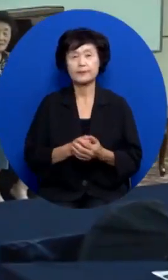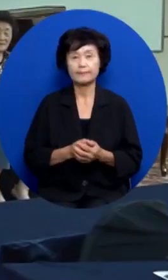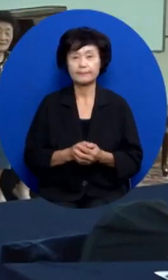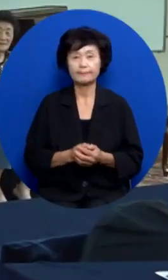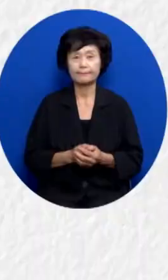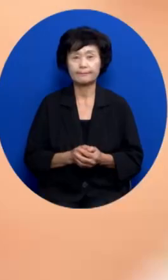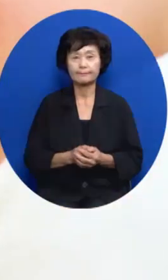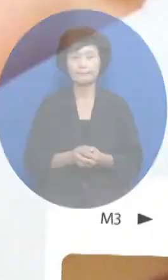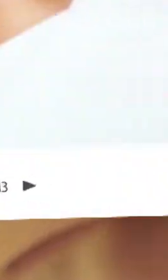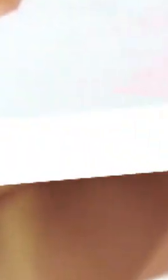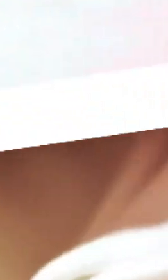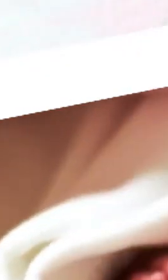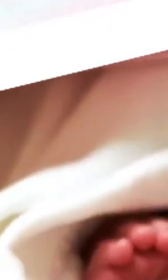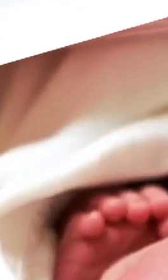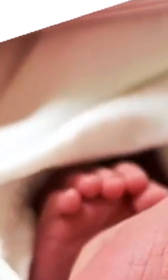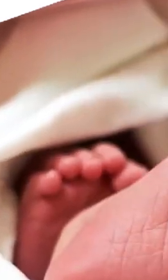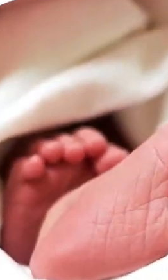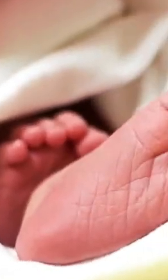최대진입니다.